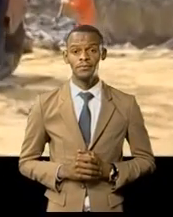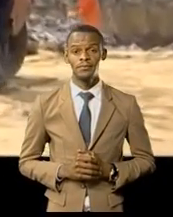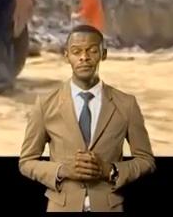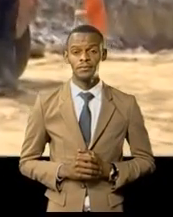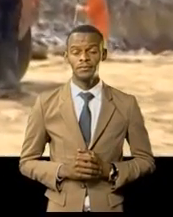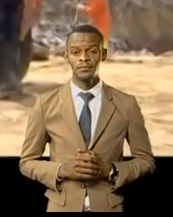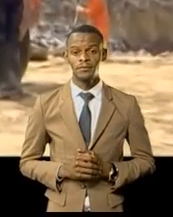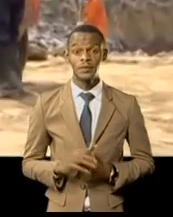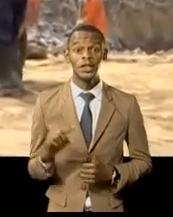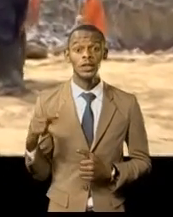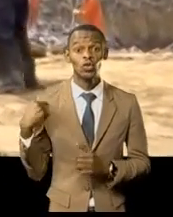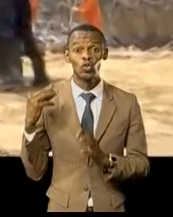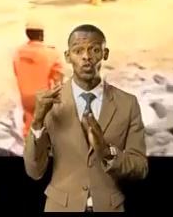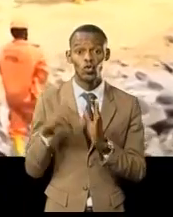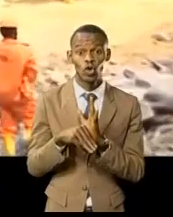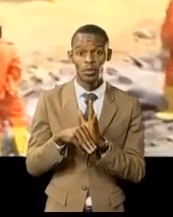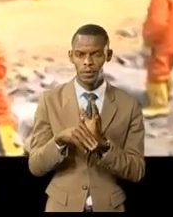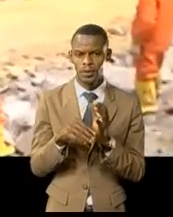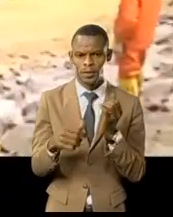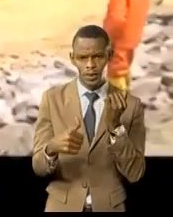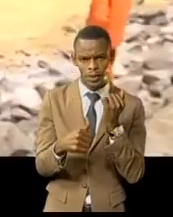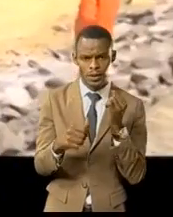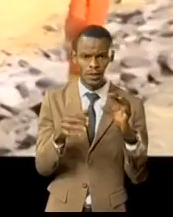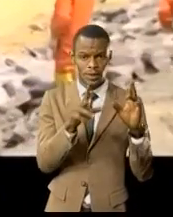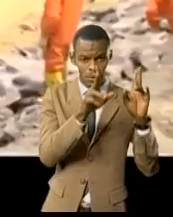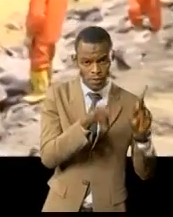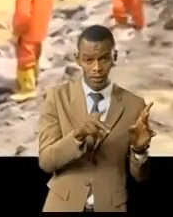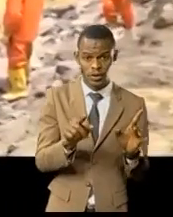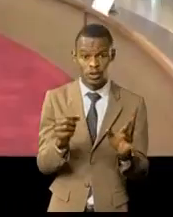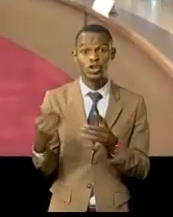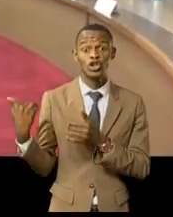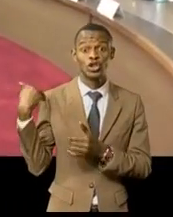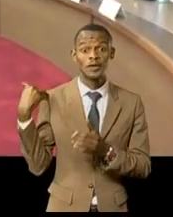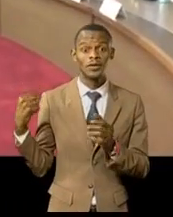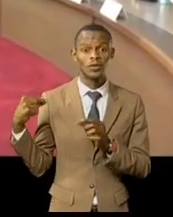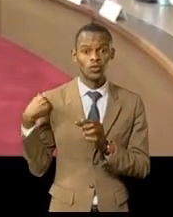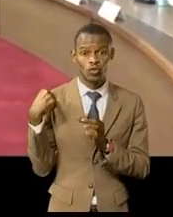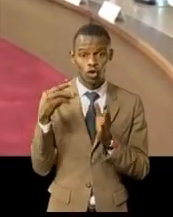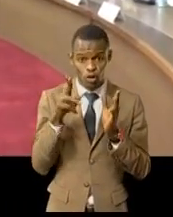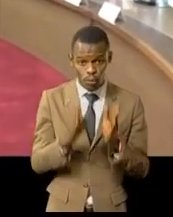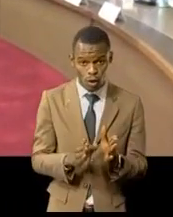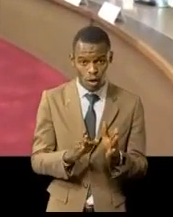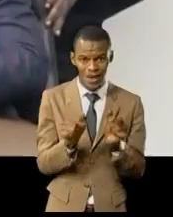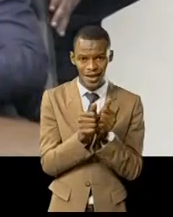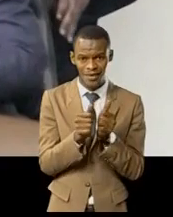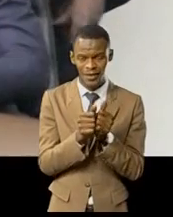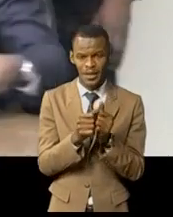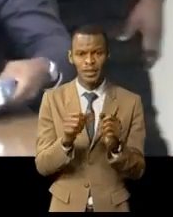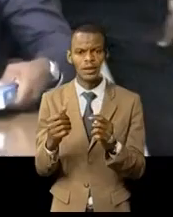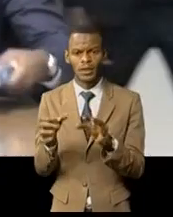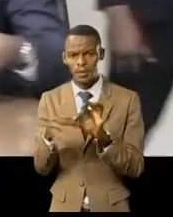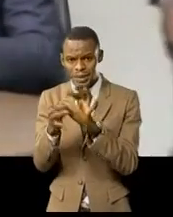dans l'organisation de la 9e édition des Jeux de la francophonie en République démocratique du Congo ont évalué avec le Premier ministre les